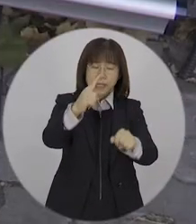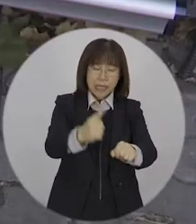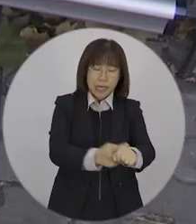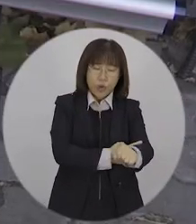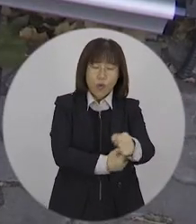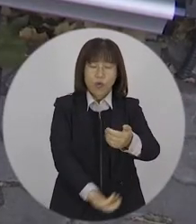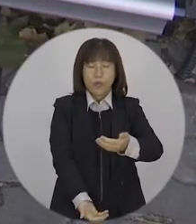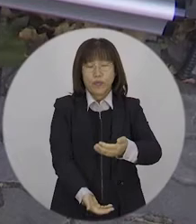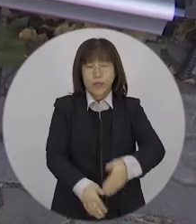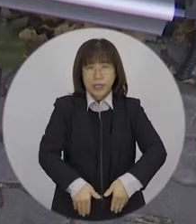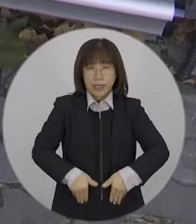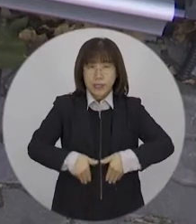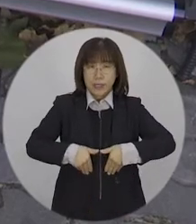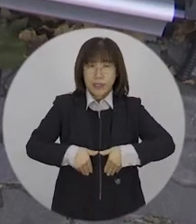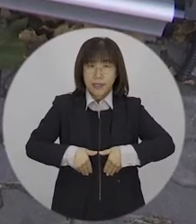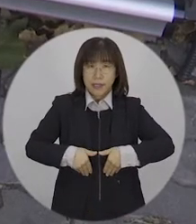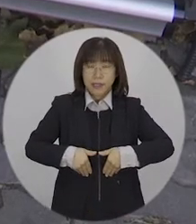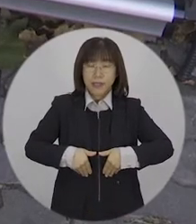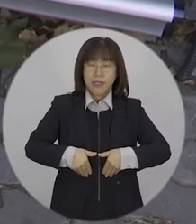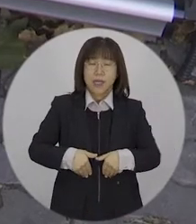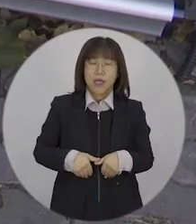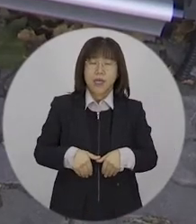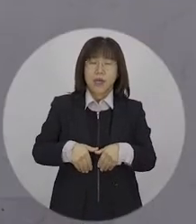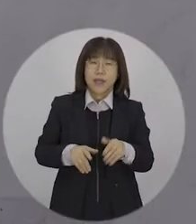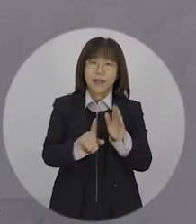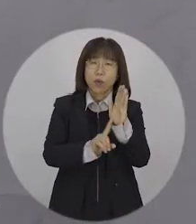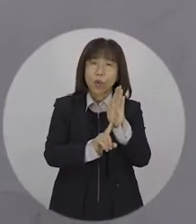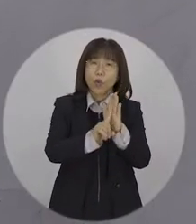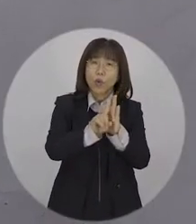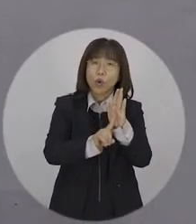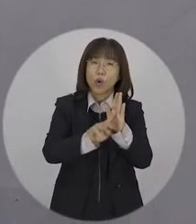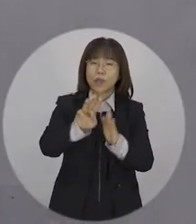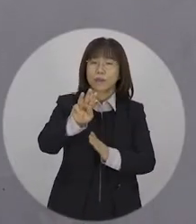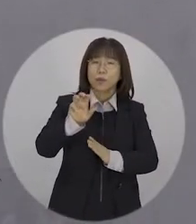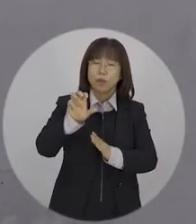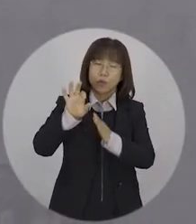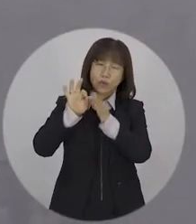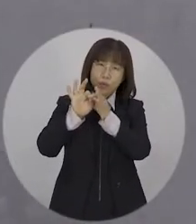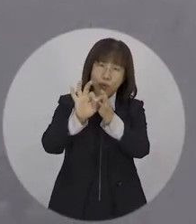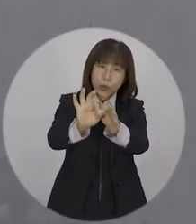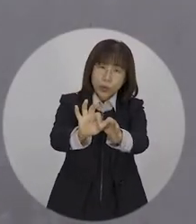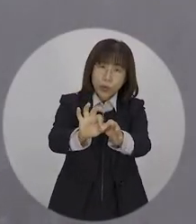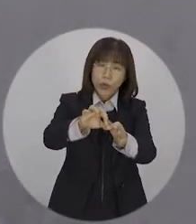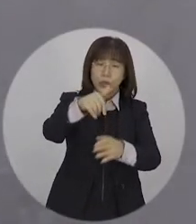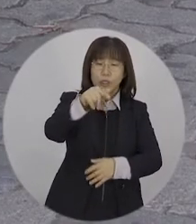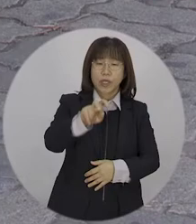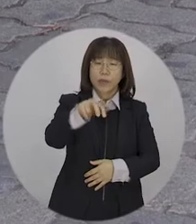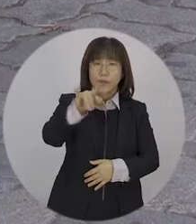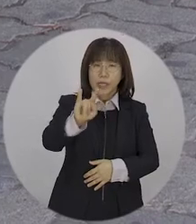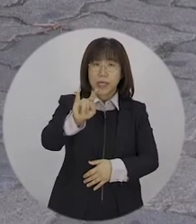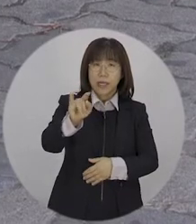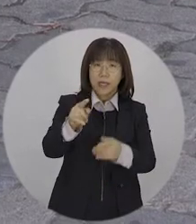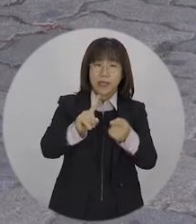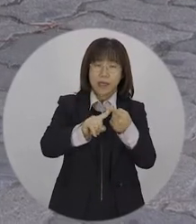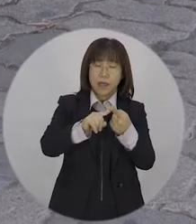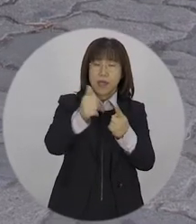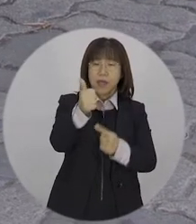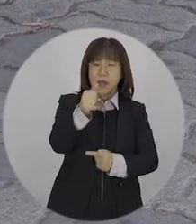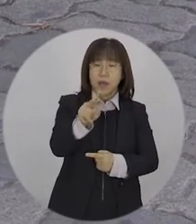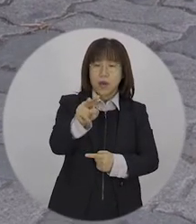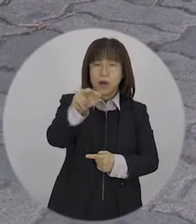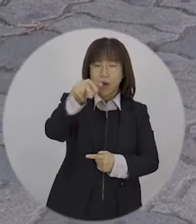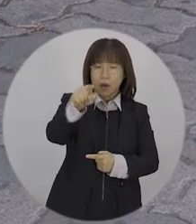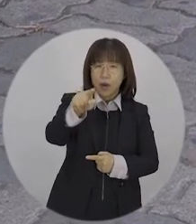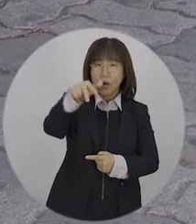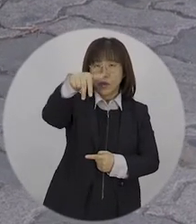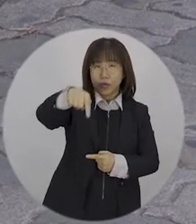가동되고 35도 수준을 유지하도록 설계됐으며 또 강소 구의 대표 인물인 겸 제와 허준 을 알리고